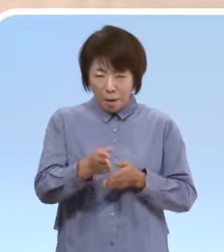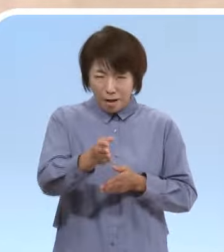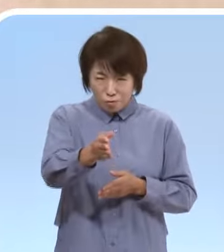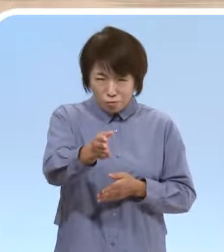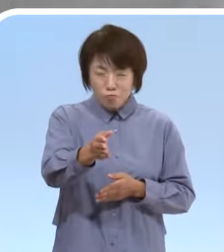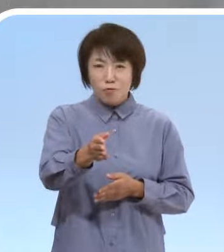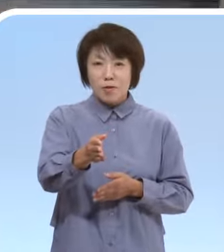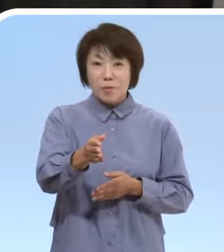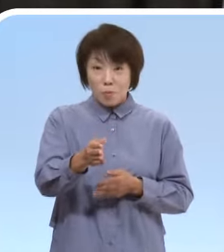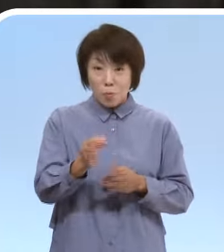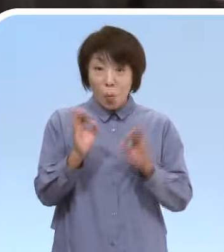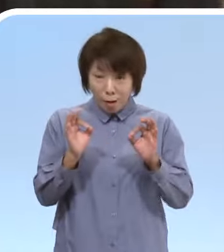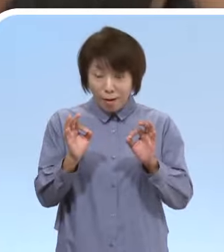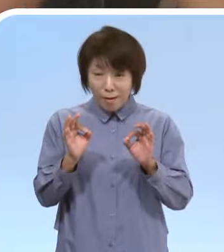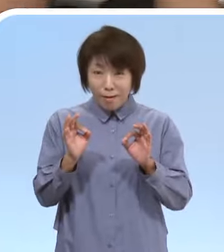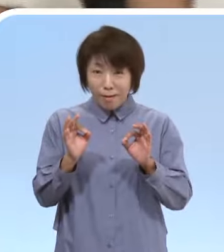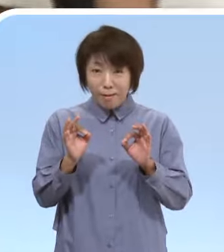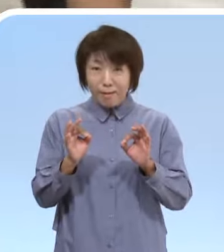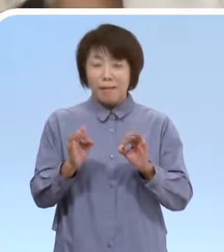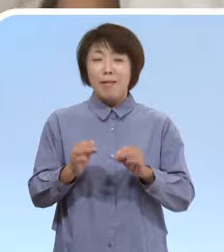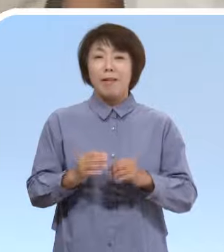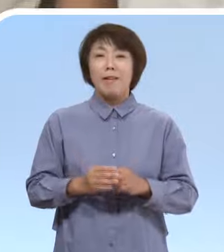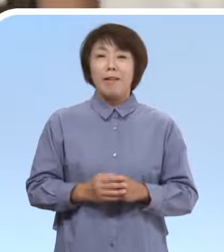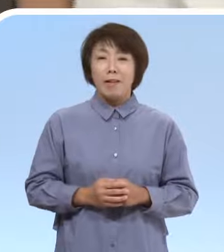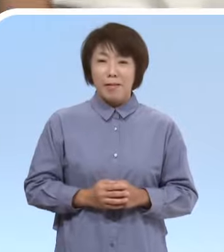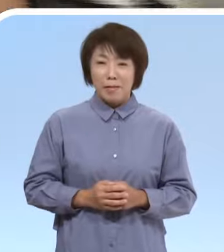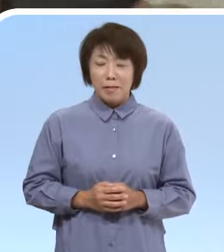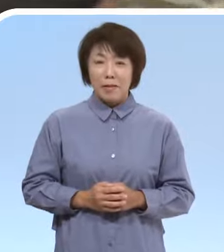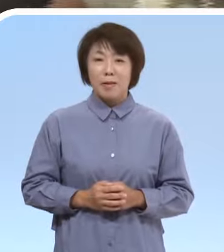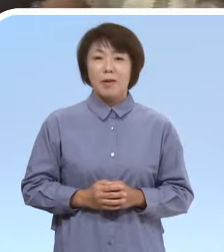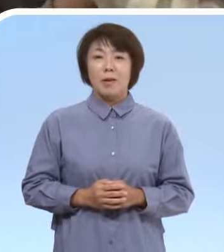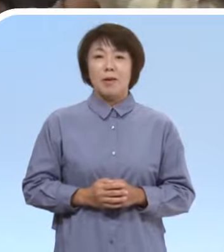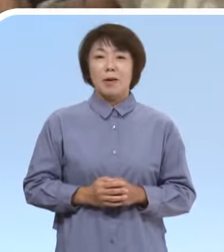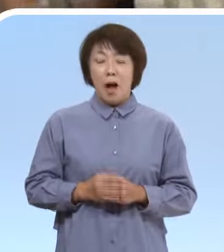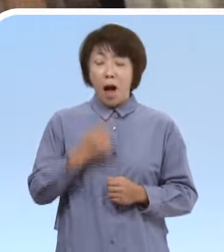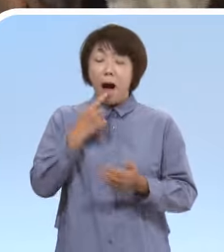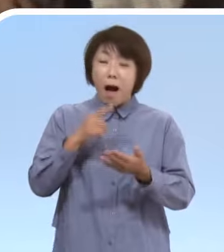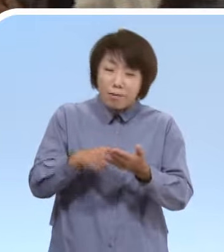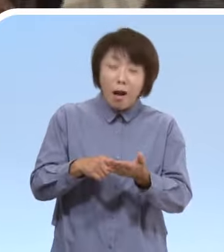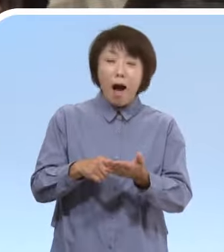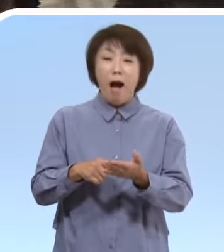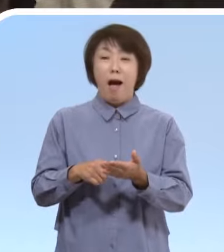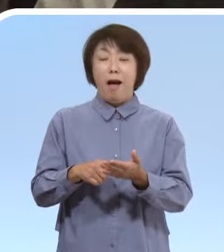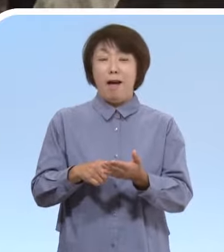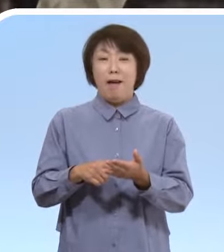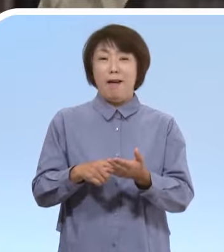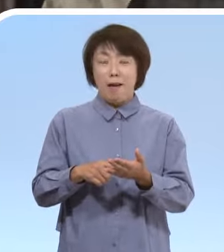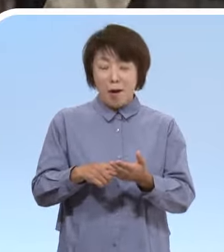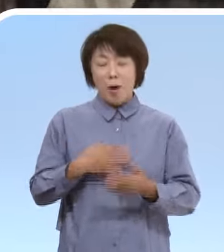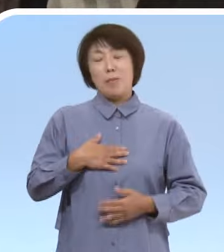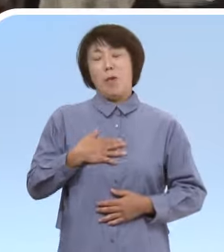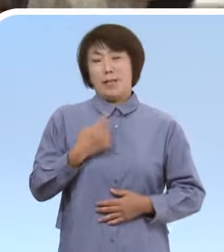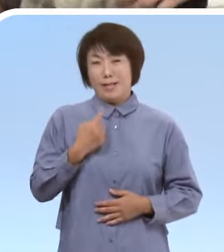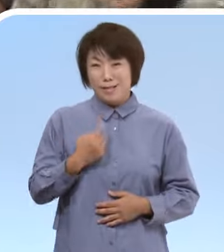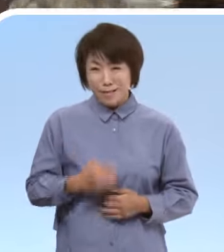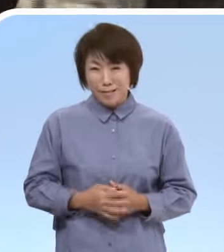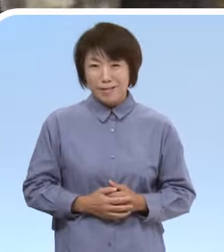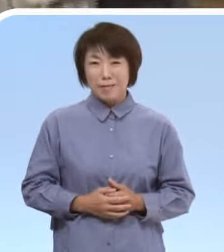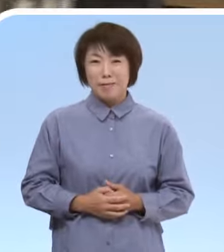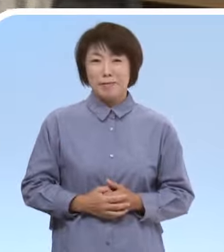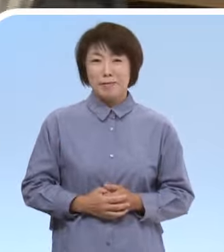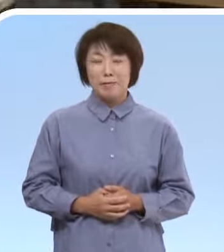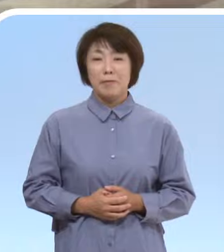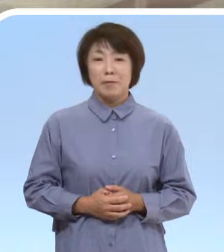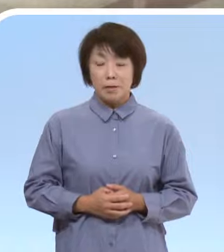間をまっすぐ。 あ、上手ですね。 できてます？ はい、綺麗。 あ、すごい簡単に切れる。うわ、気持ちい